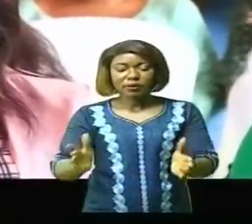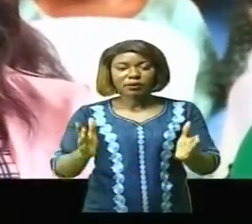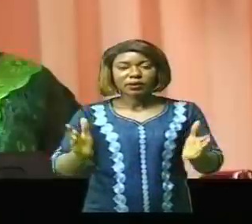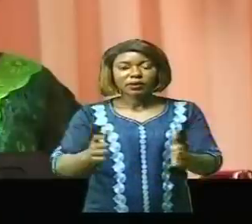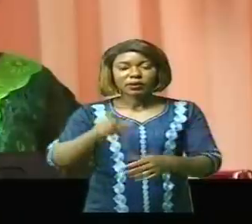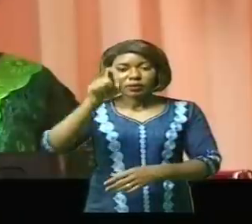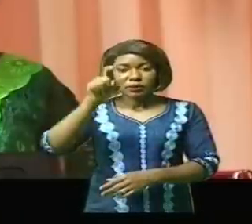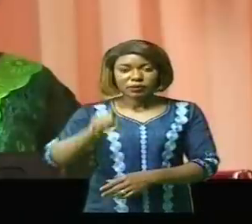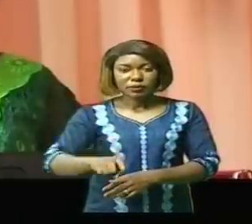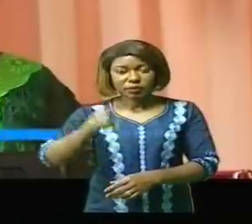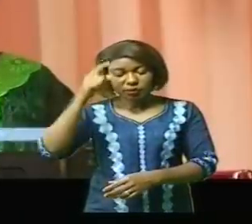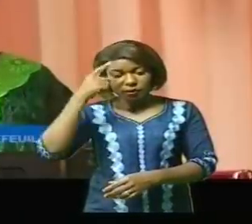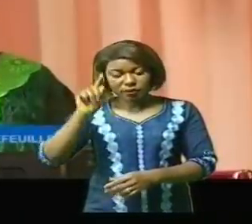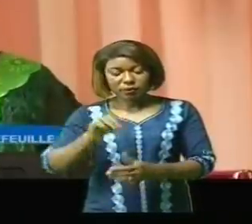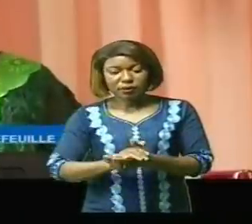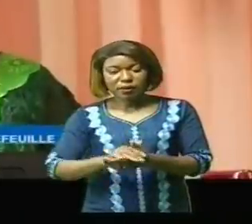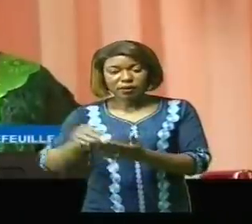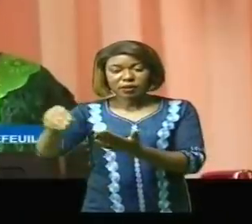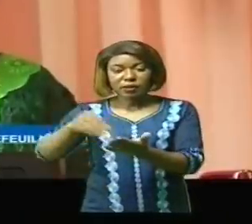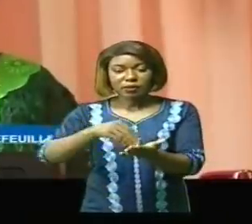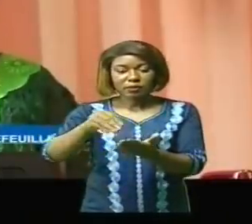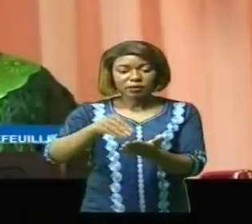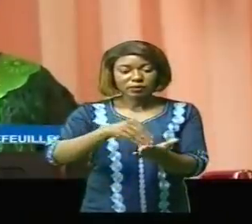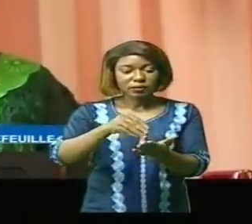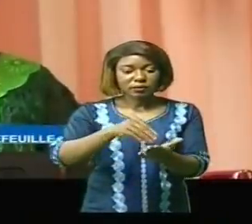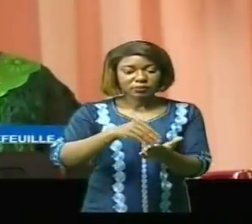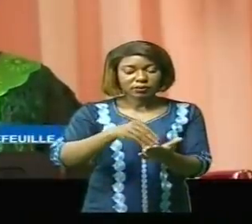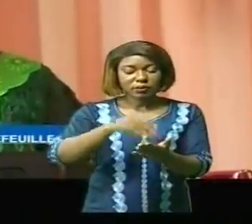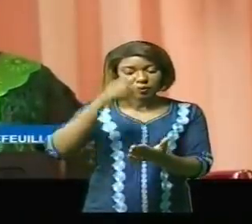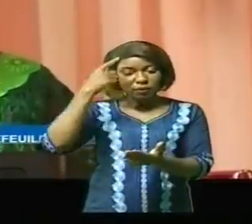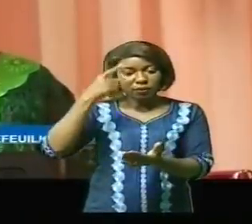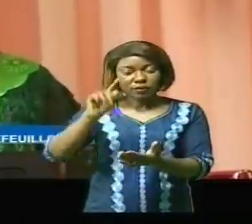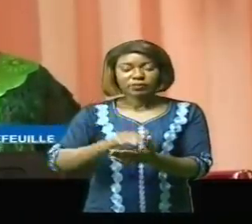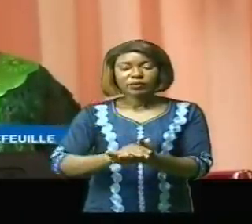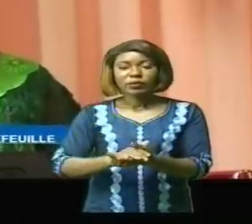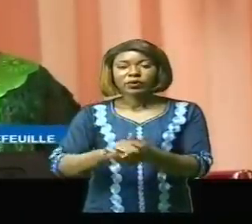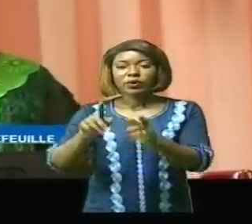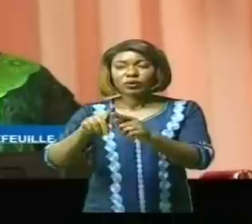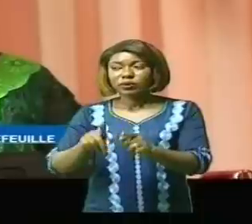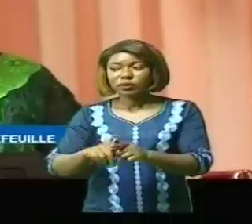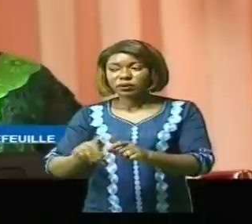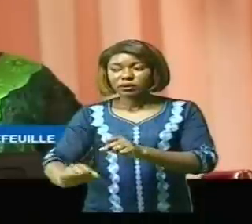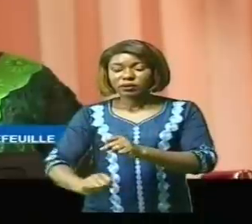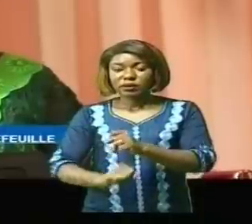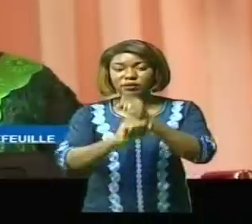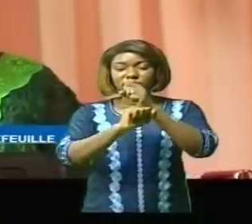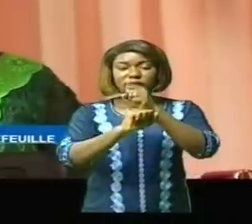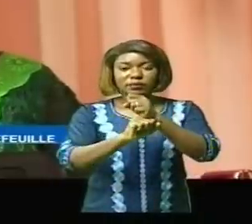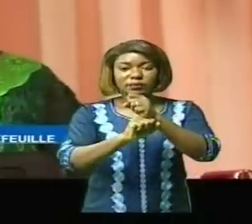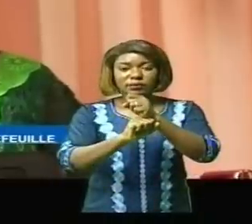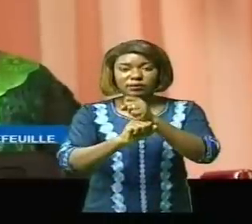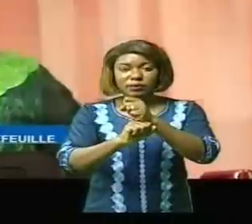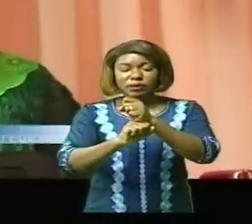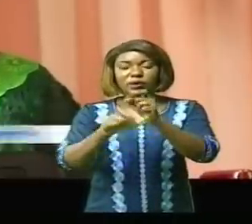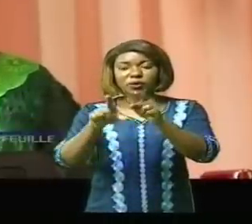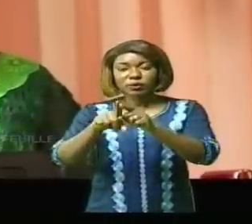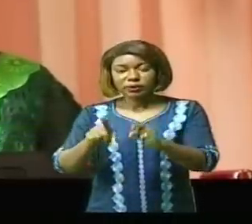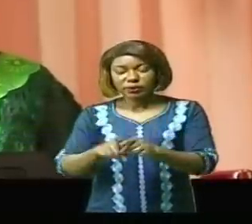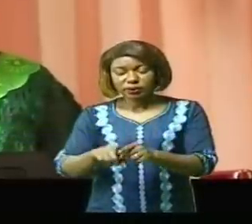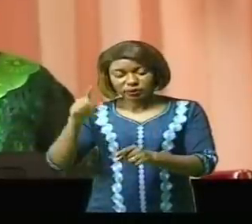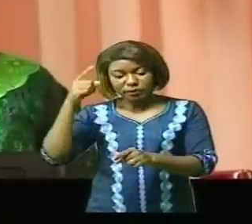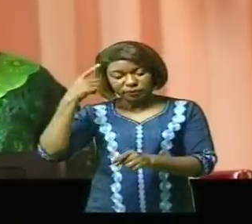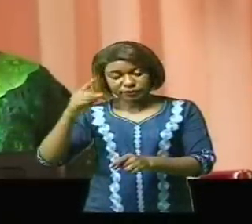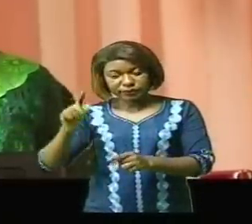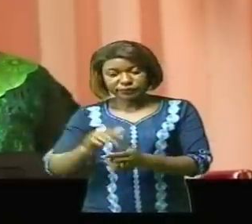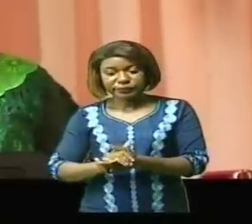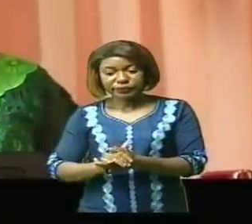doit contribuer à la performance et renforcer les capacités de ces